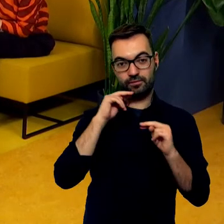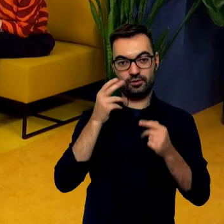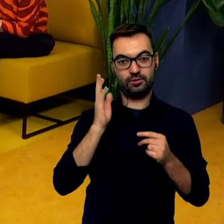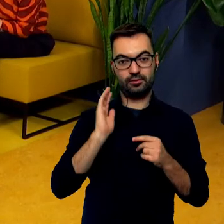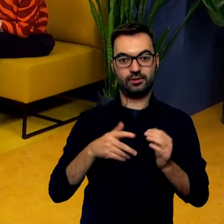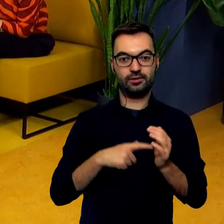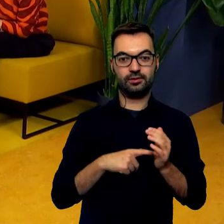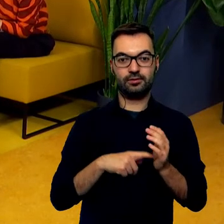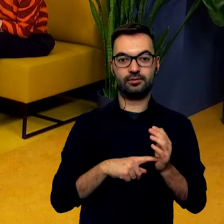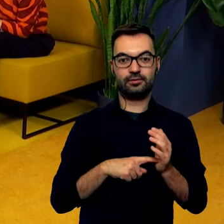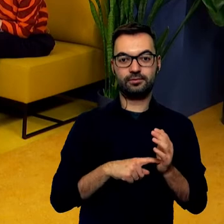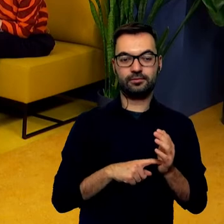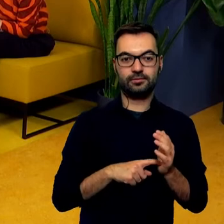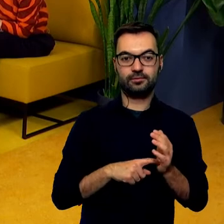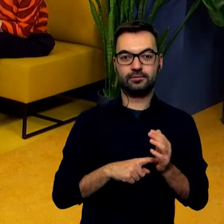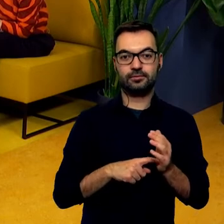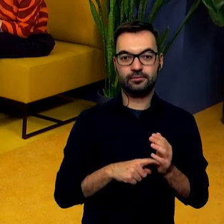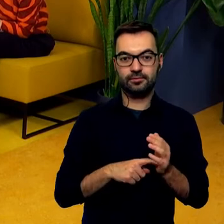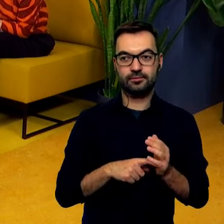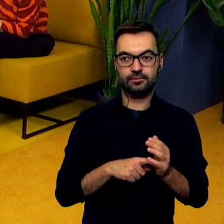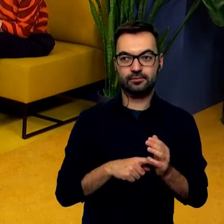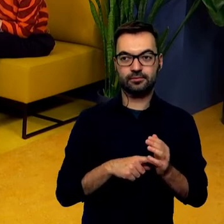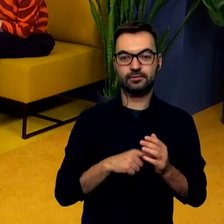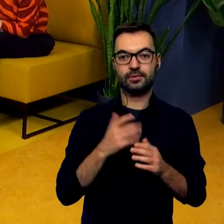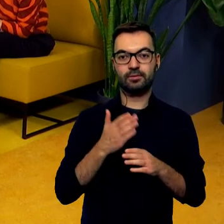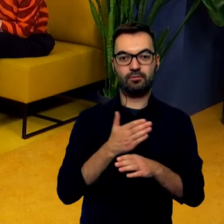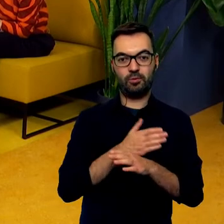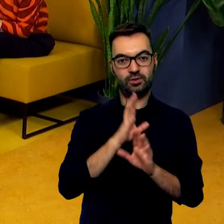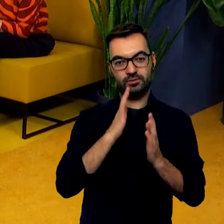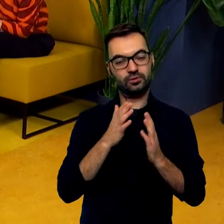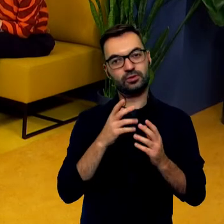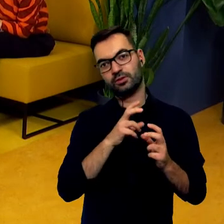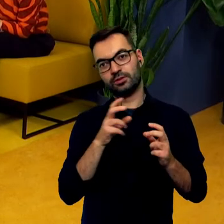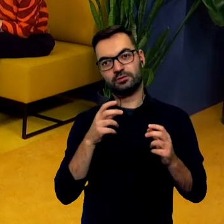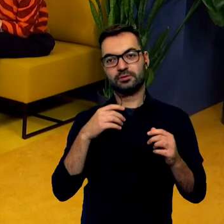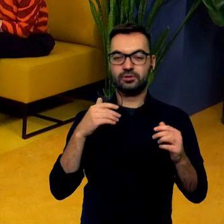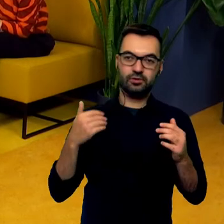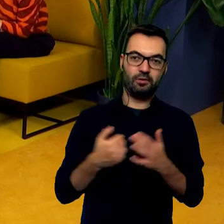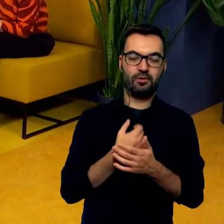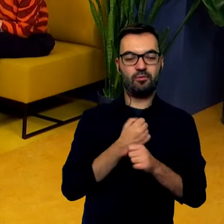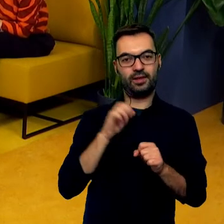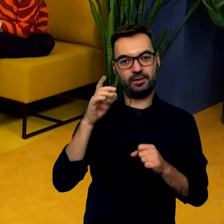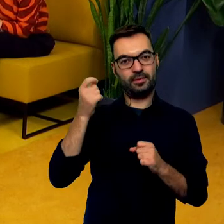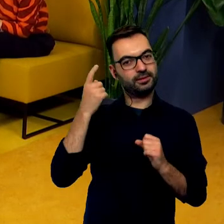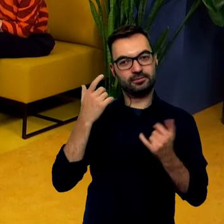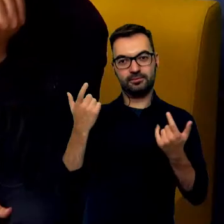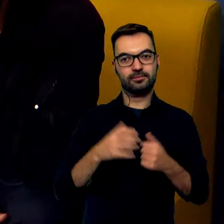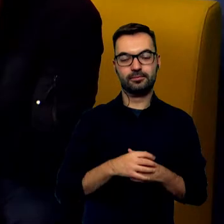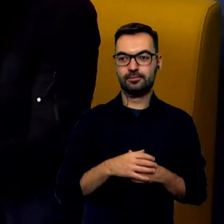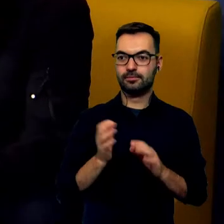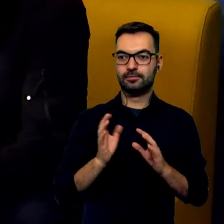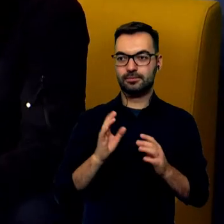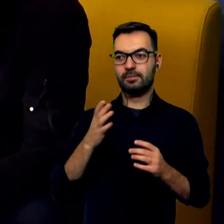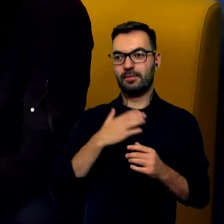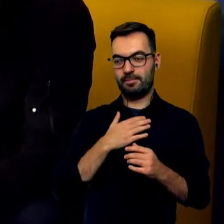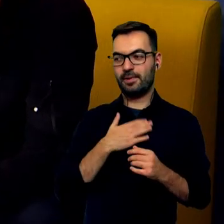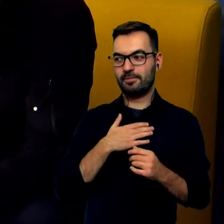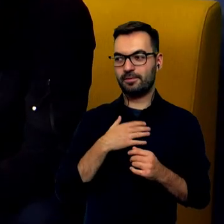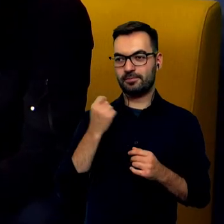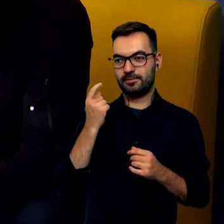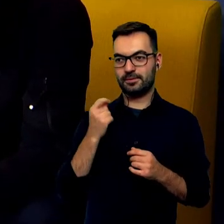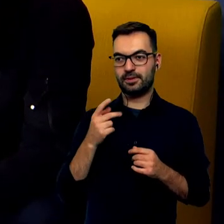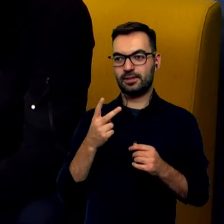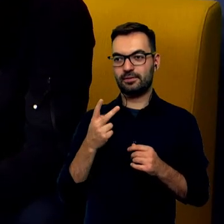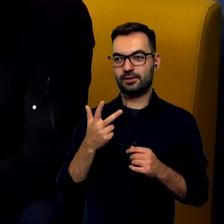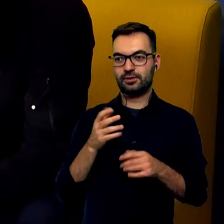wrócisz do formuły poprzedniej, czy jakiś kolejny bohater ci chodzi po głowie? Nie, chodzi. I tam